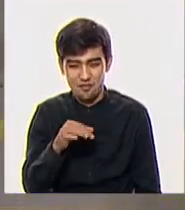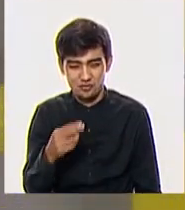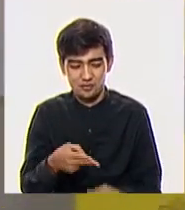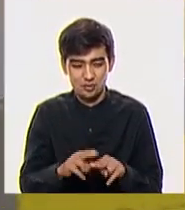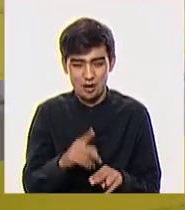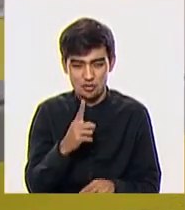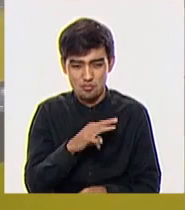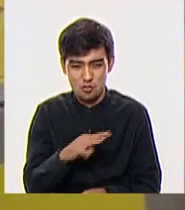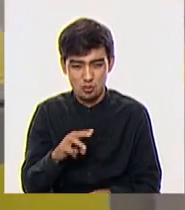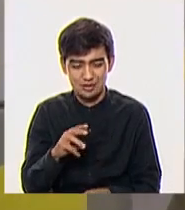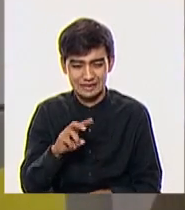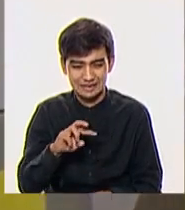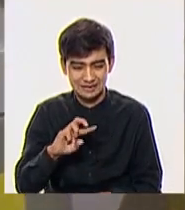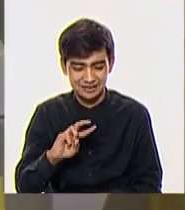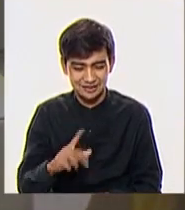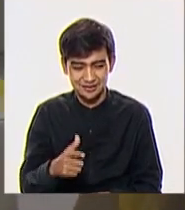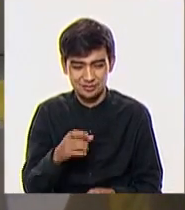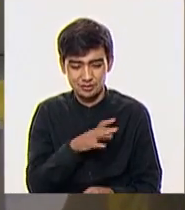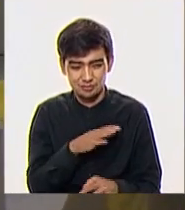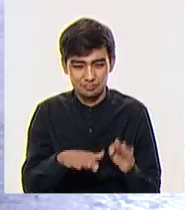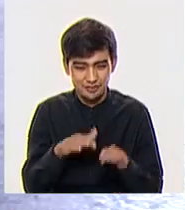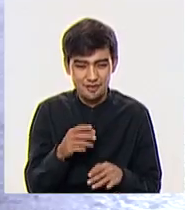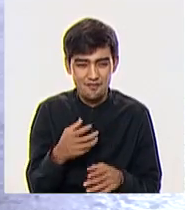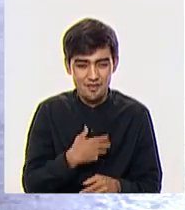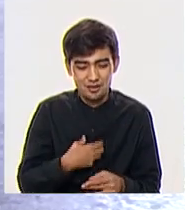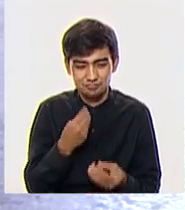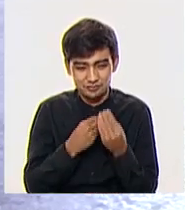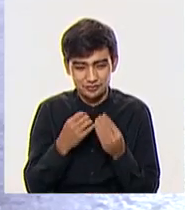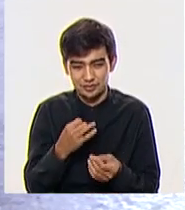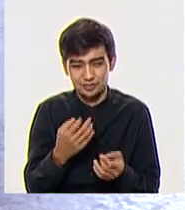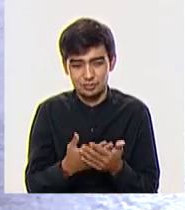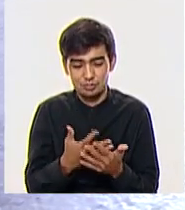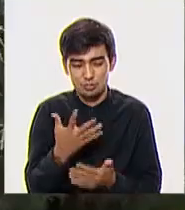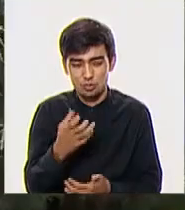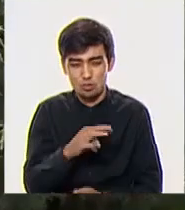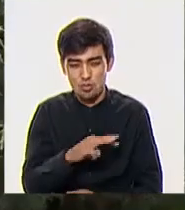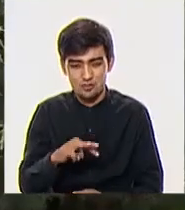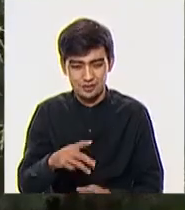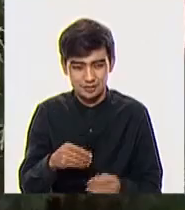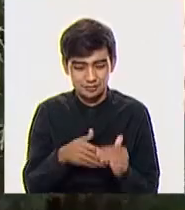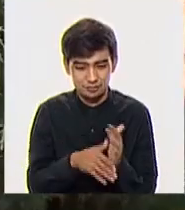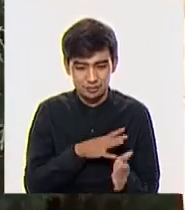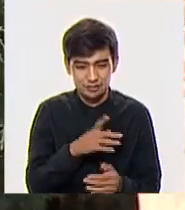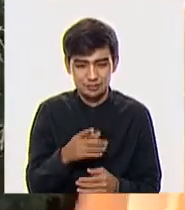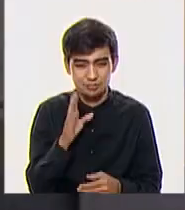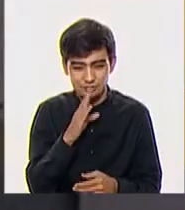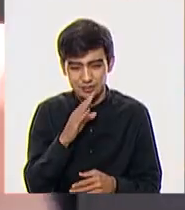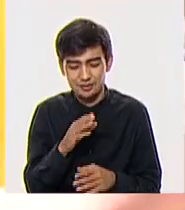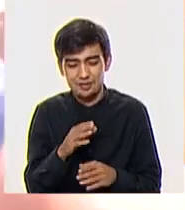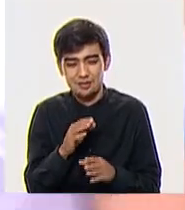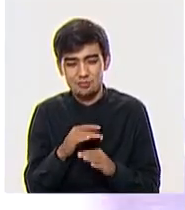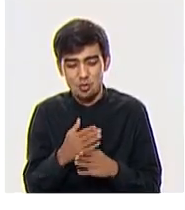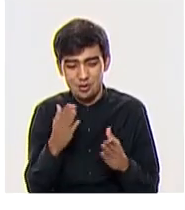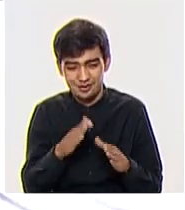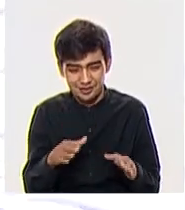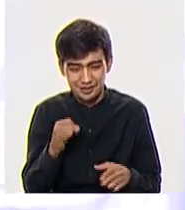более 1 миллиона килограммов необходимых продуктов на общую сумму 500 миллионов тенге. Их доставят многодетным,